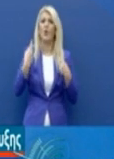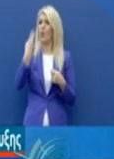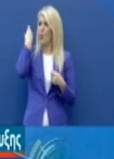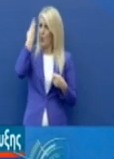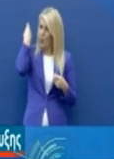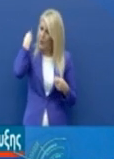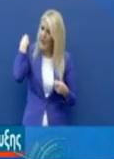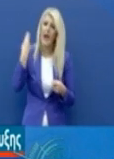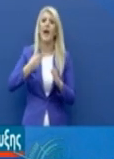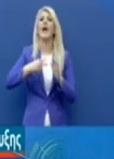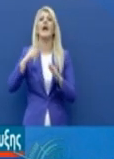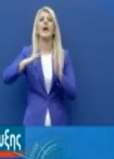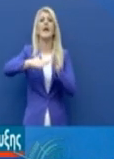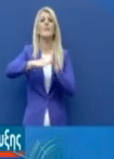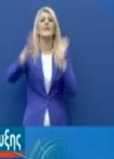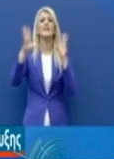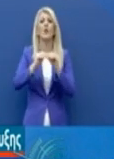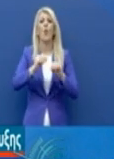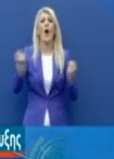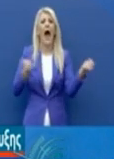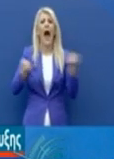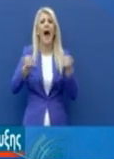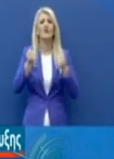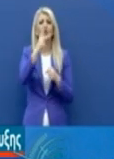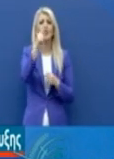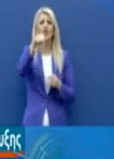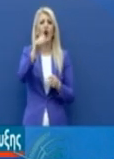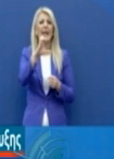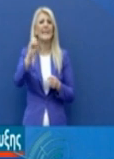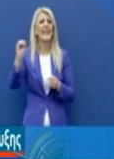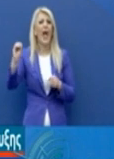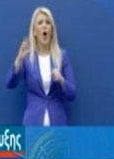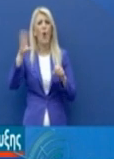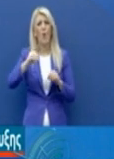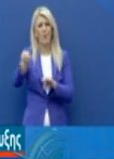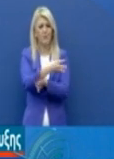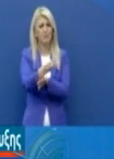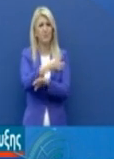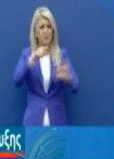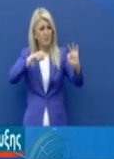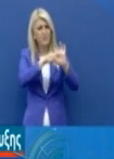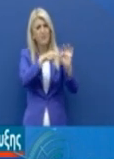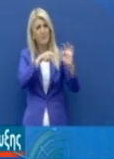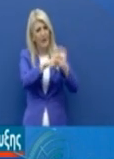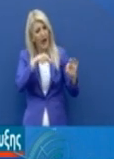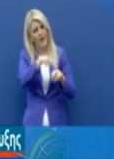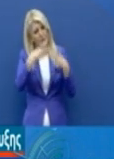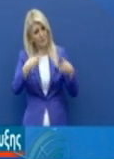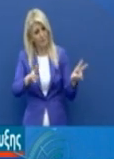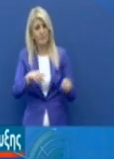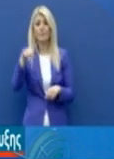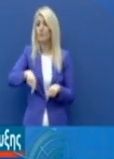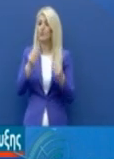το κατάστημα, ωστόσο θα λογίζονται σαν να είναι κλειστά με κρατική εντολή και θα συνεχίσουν να εντάσσονται στα μέτρα